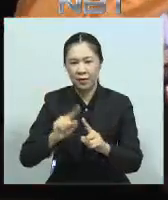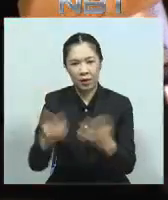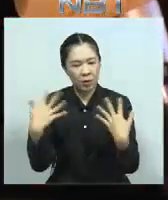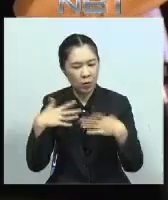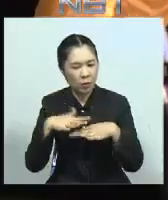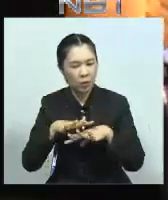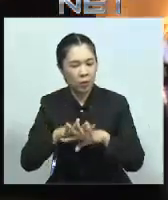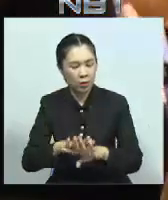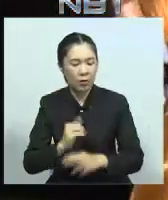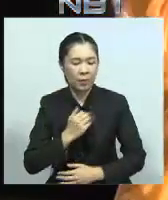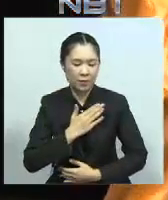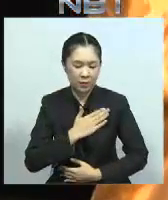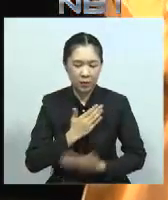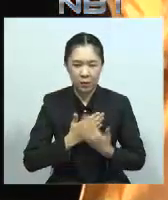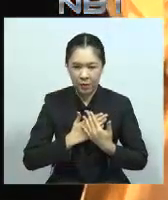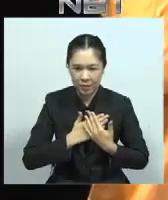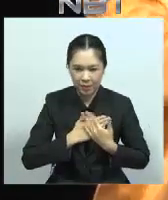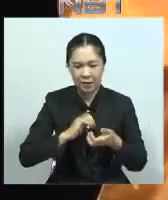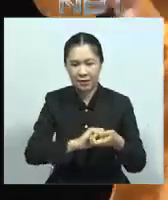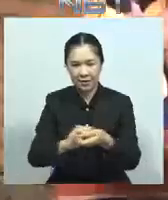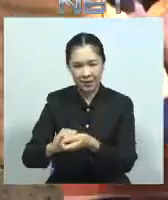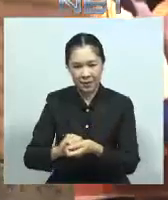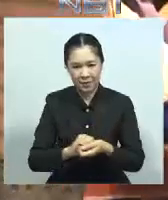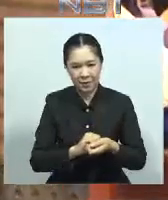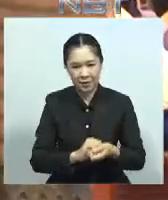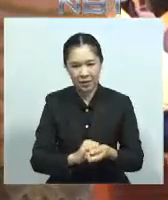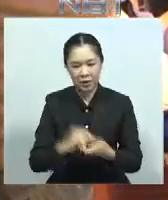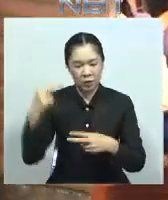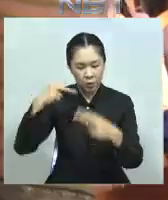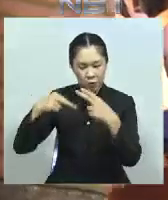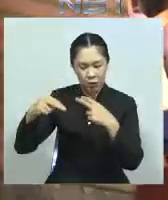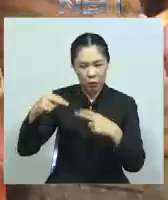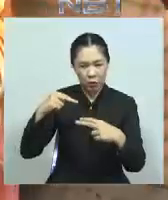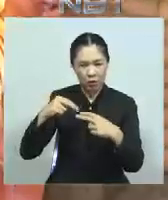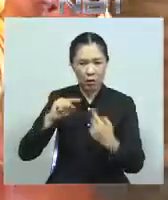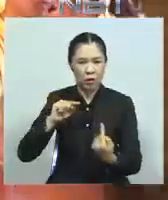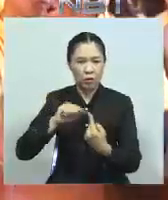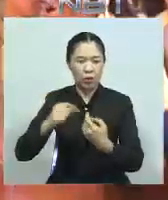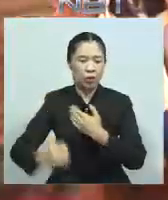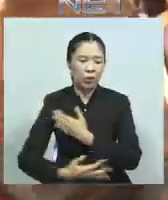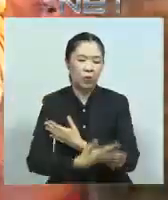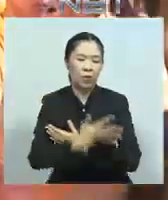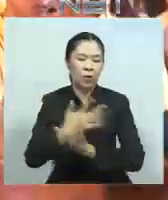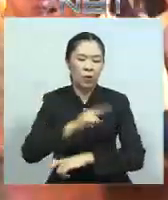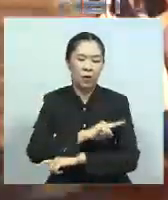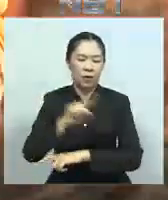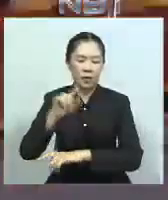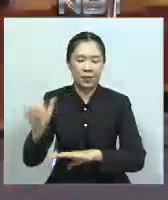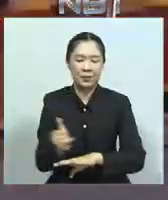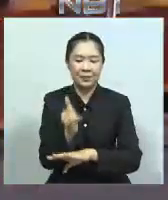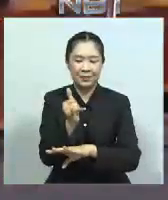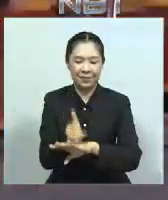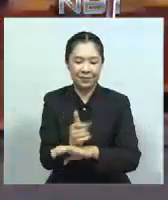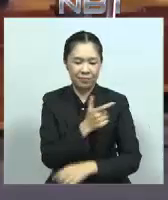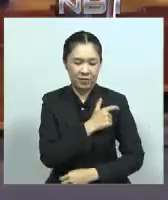แสดงออกถึงความรักความสามัคคีและสำนึกในพระมหากรุณาธิคุณในโอกาสมหามงคลพระราชพิธีบรมราชา